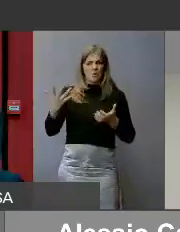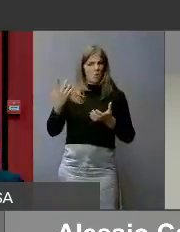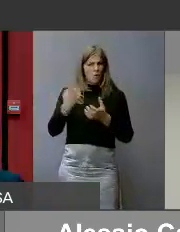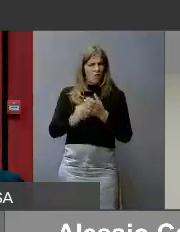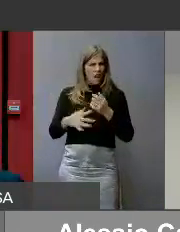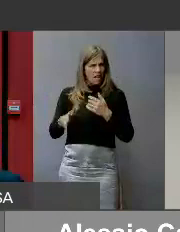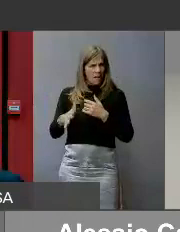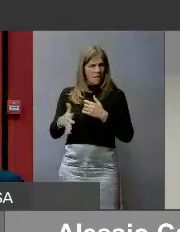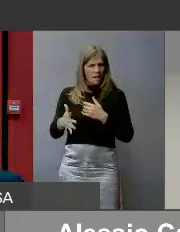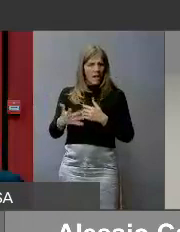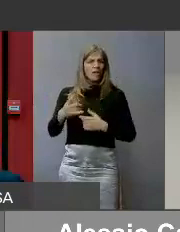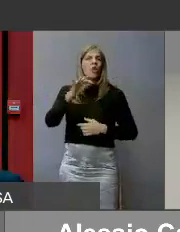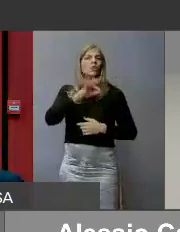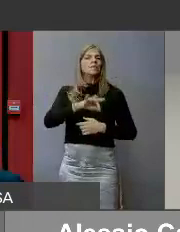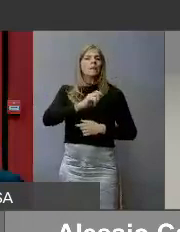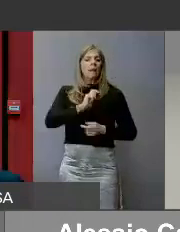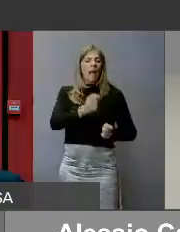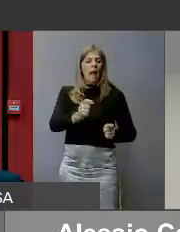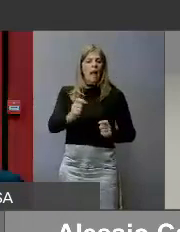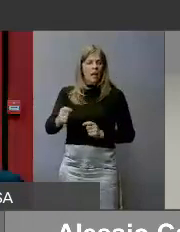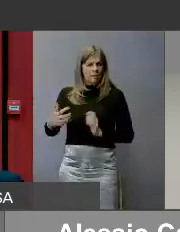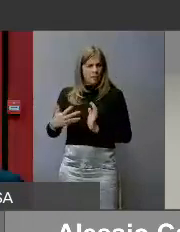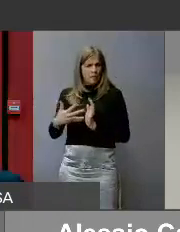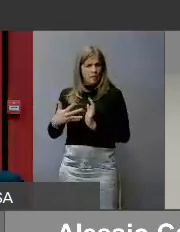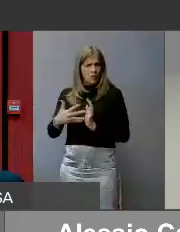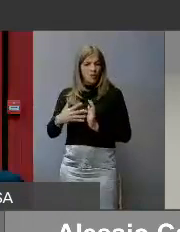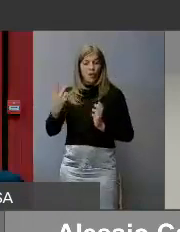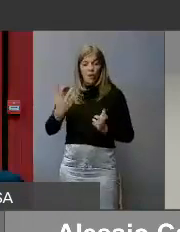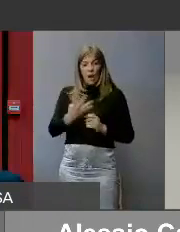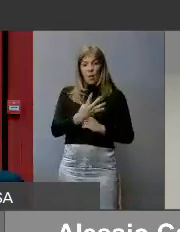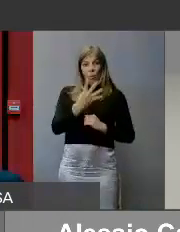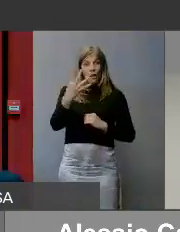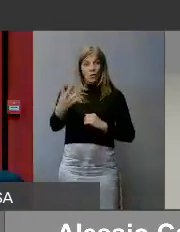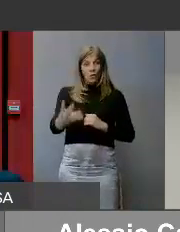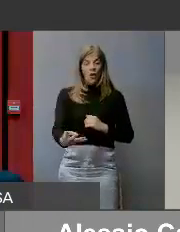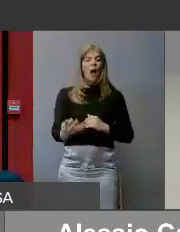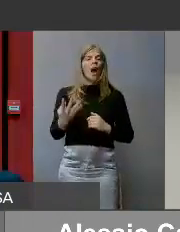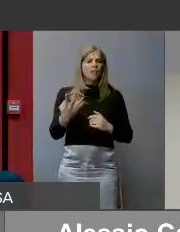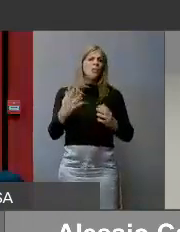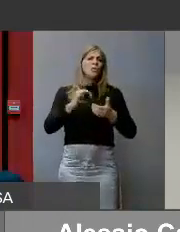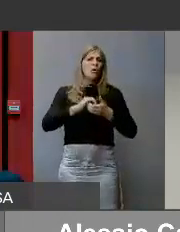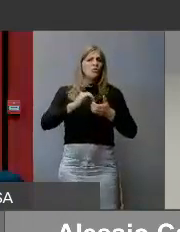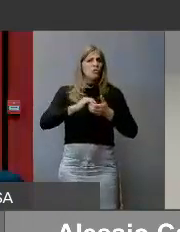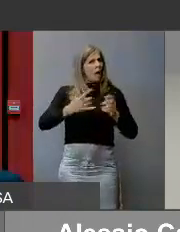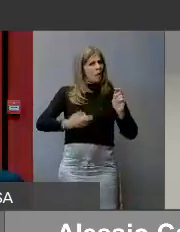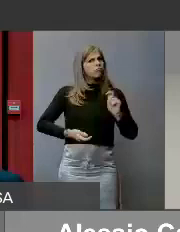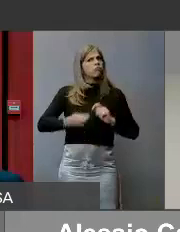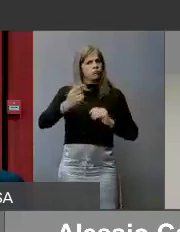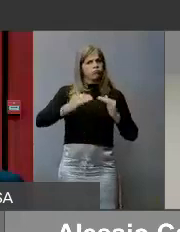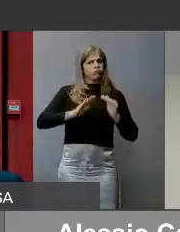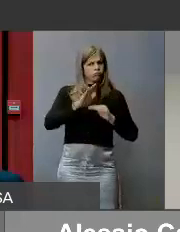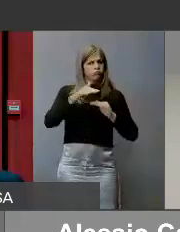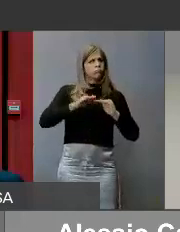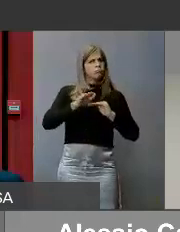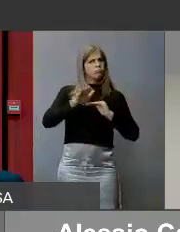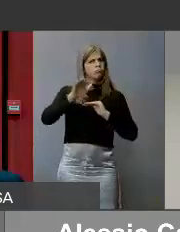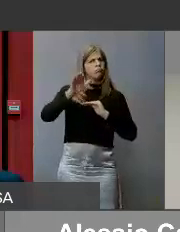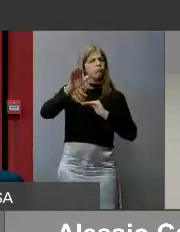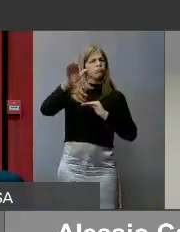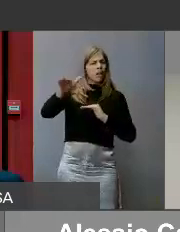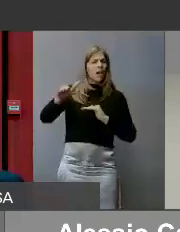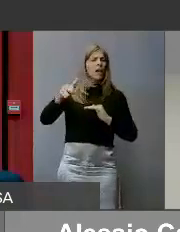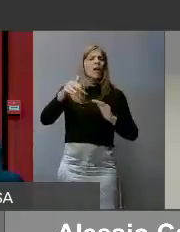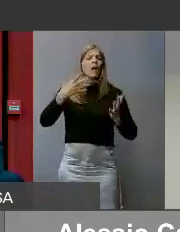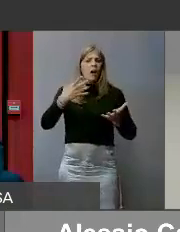dopo circa quattro anni ad avere una società con buoni conti è una società che ha investito 60 milioni di euro e